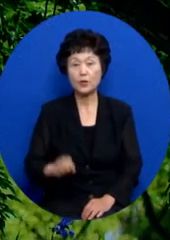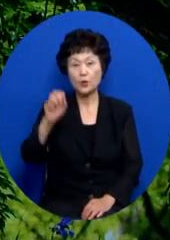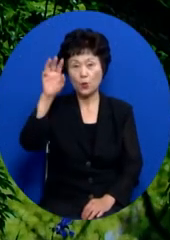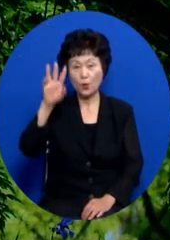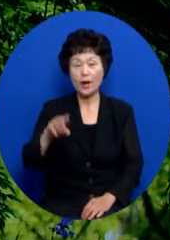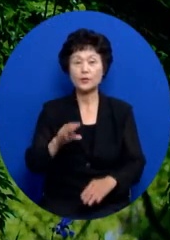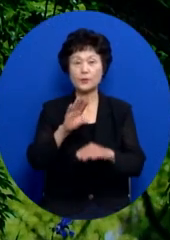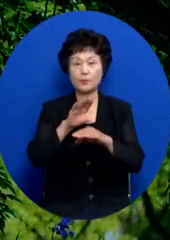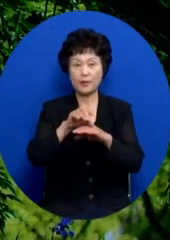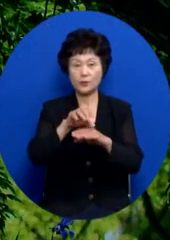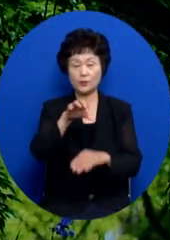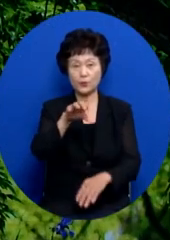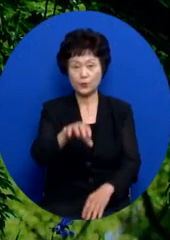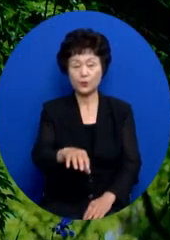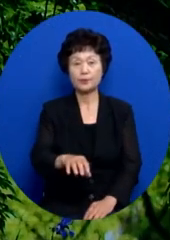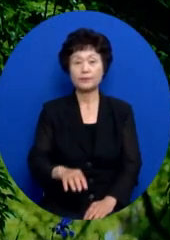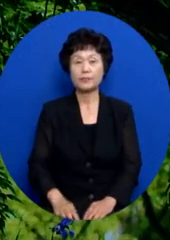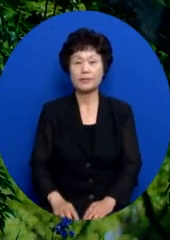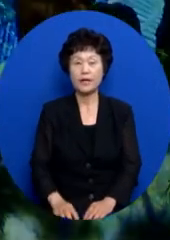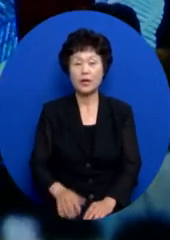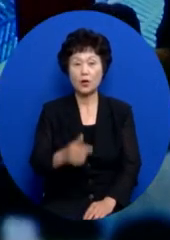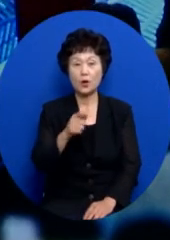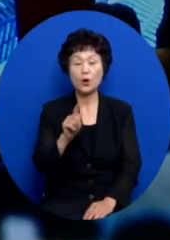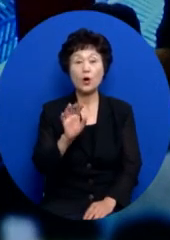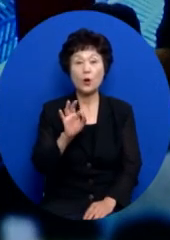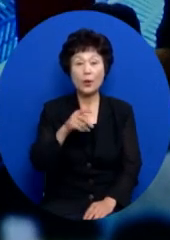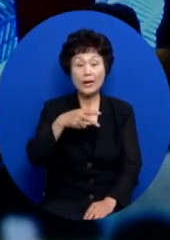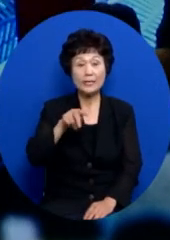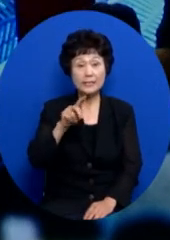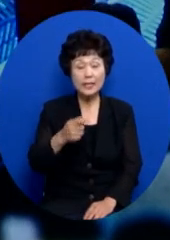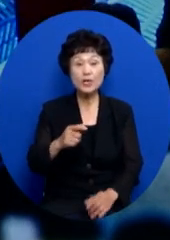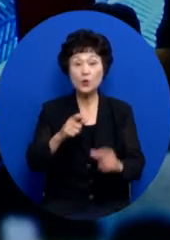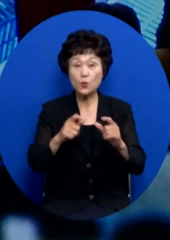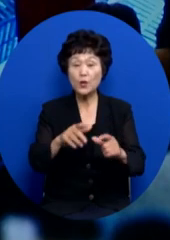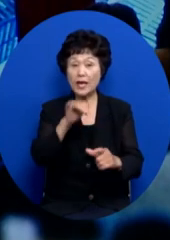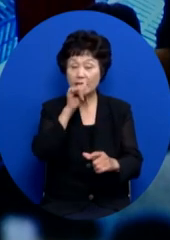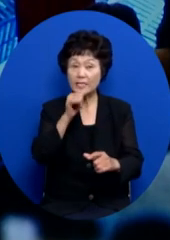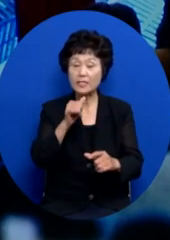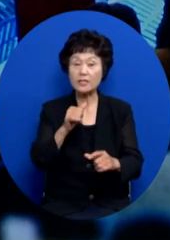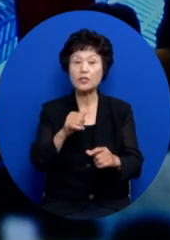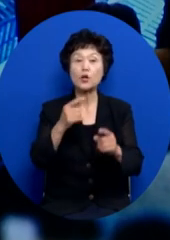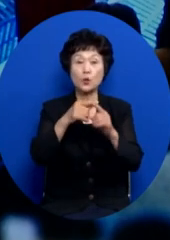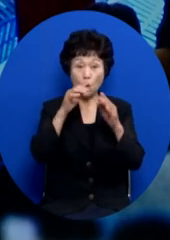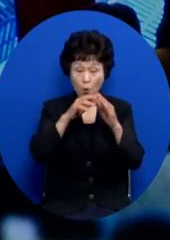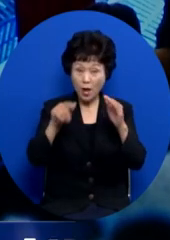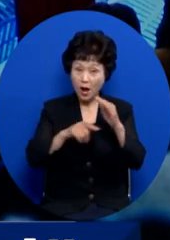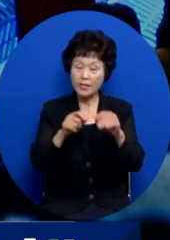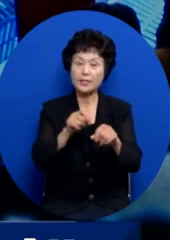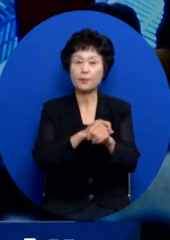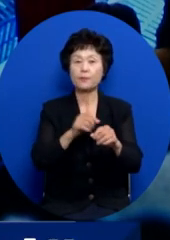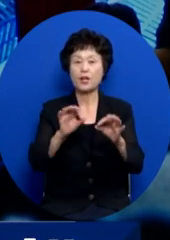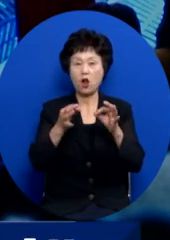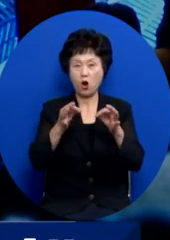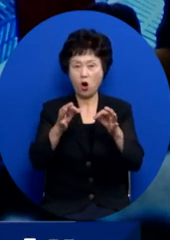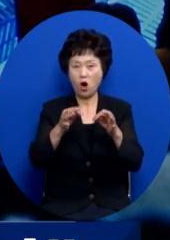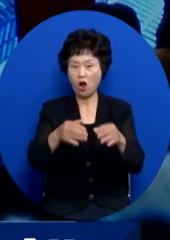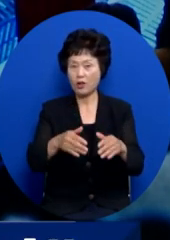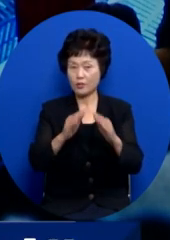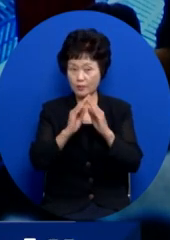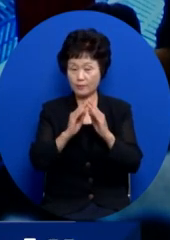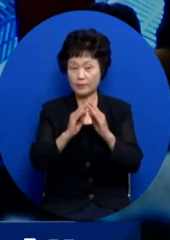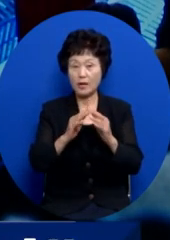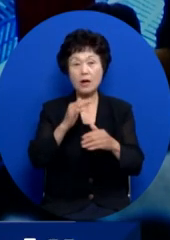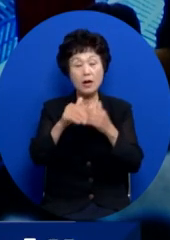광주 스튜디오입니다 광주광역시 광산구에 위치한 교회 안에 특별한 은행이 생겼다고 하는데요 하나님의 일을 하기 위해서